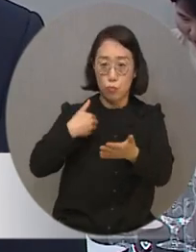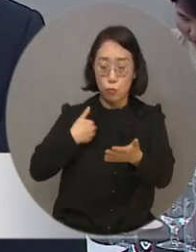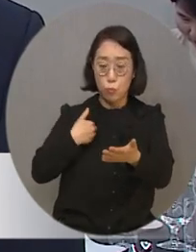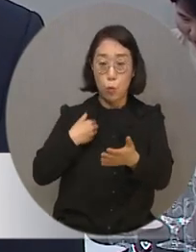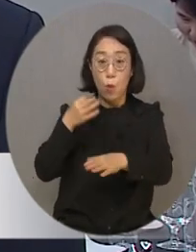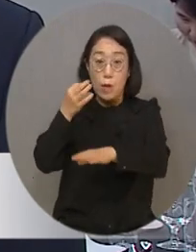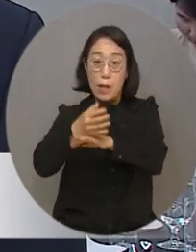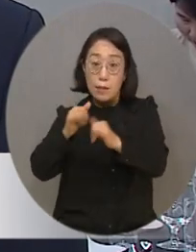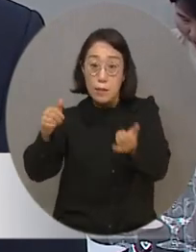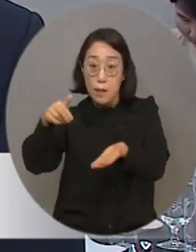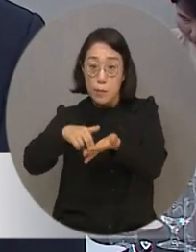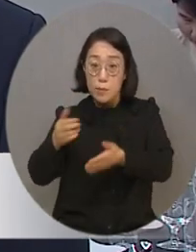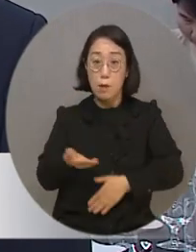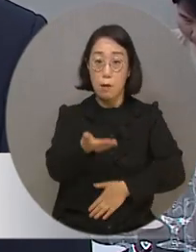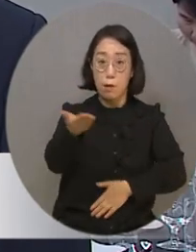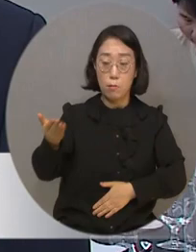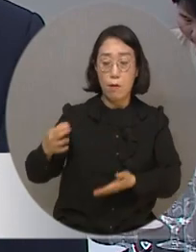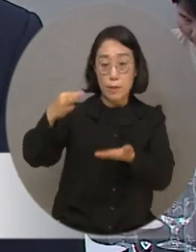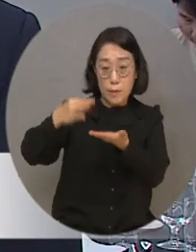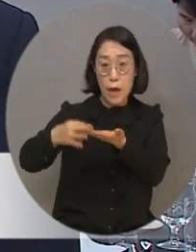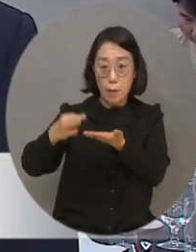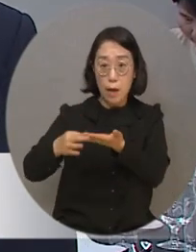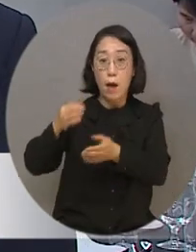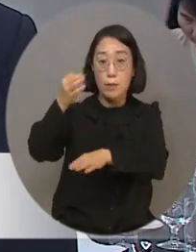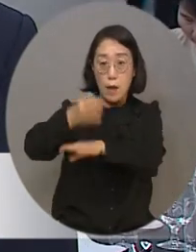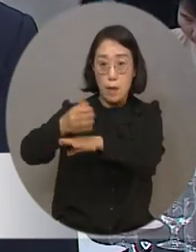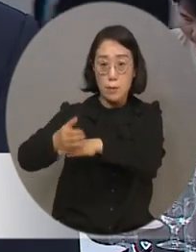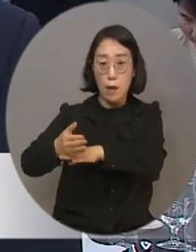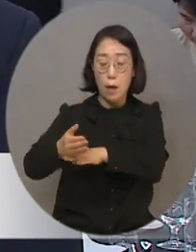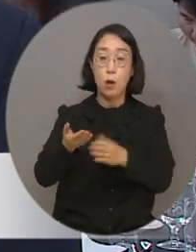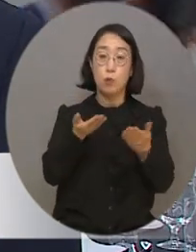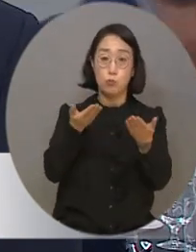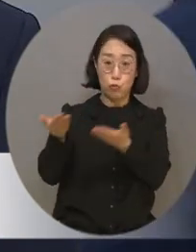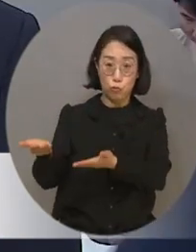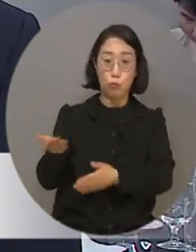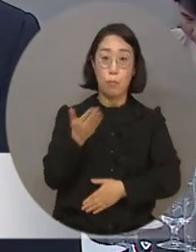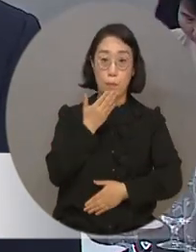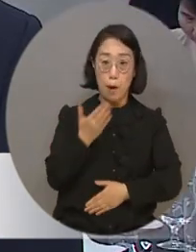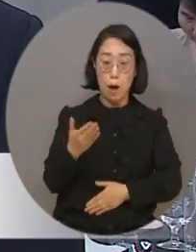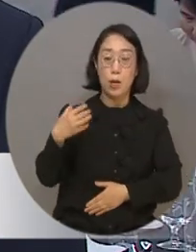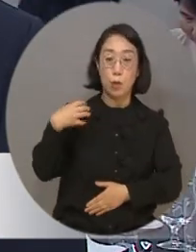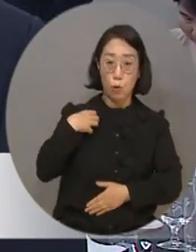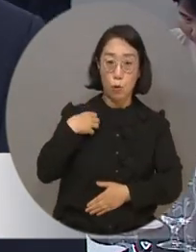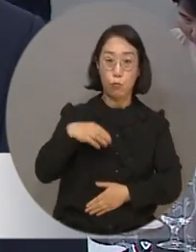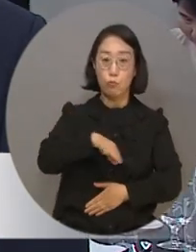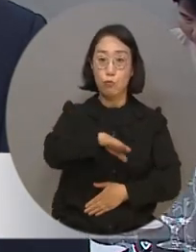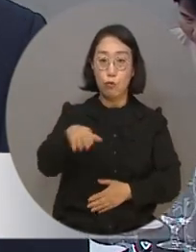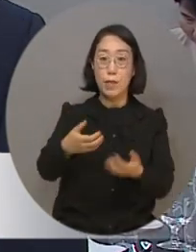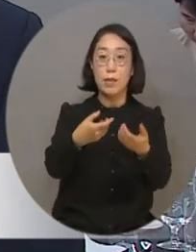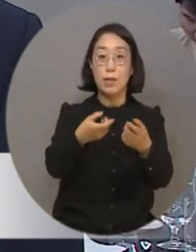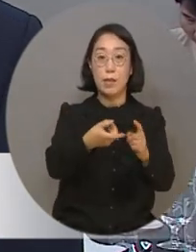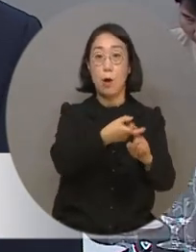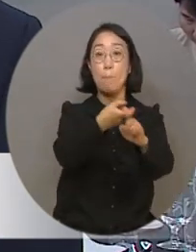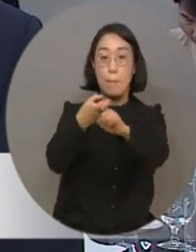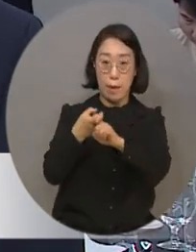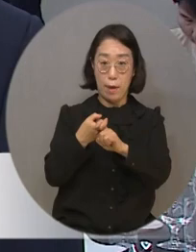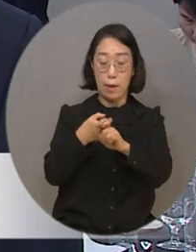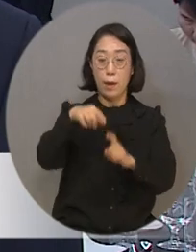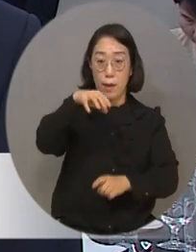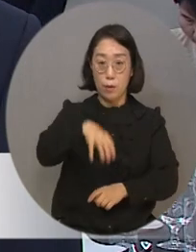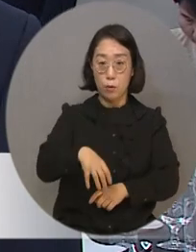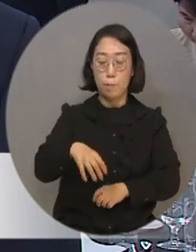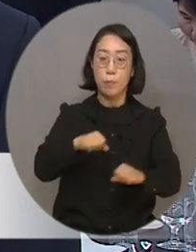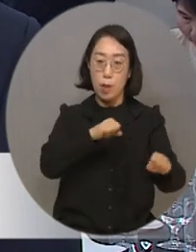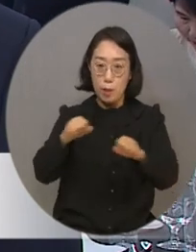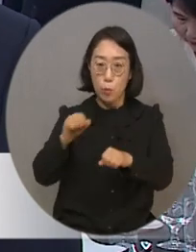소비자들에게는 좀 더 저렴한 가격에 구입을 할 수 있는 역할을 우리 농소연에서 할 것이며